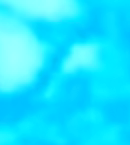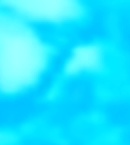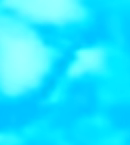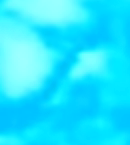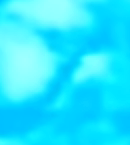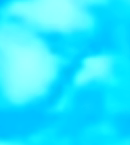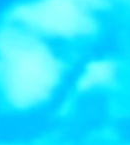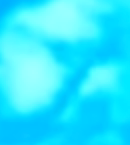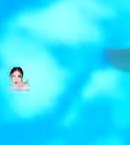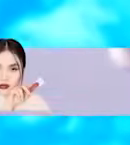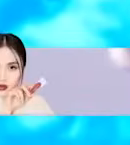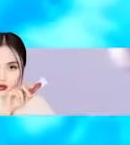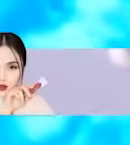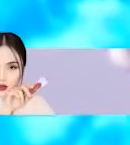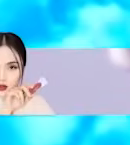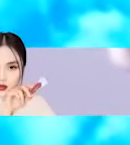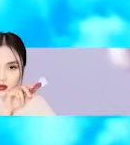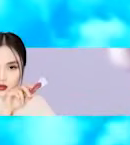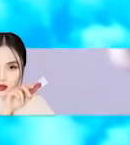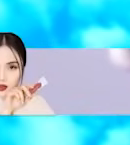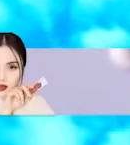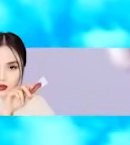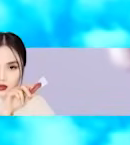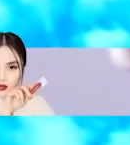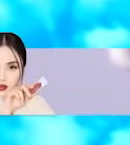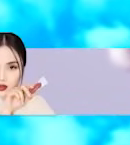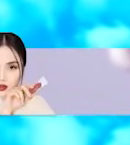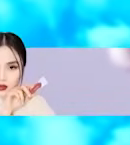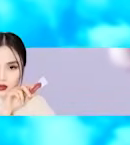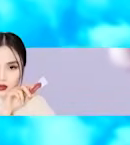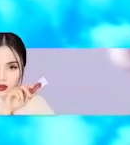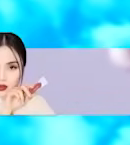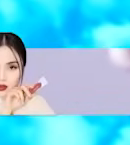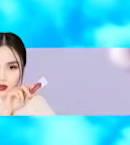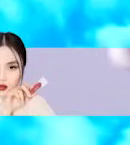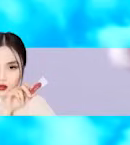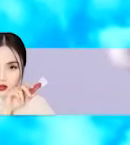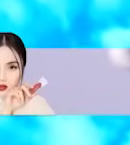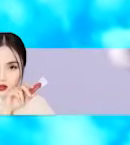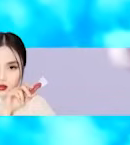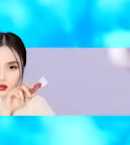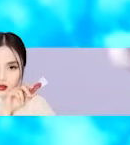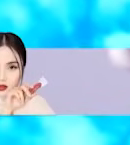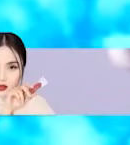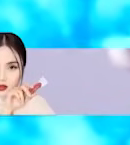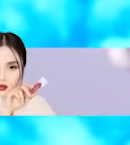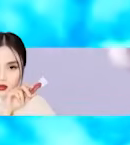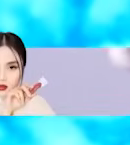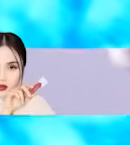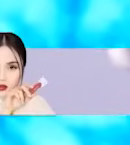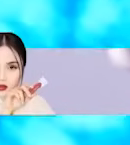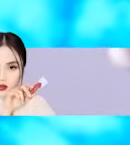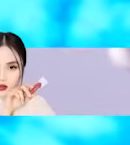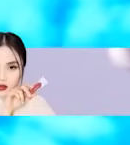Pemirsa, jenazah artis sekaligus politisi Marissa Haque akan dimakamkan siang ini di TPU Tanah Kusir sesuai dengan permintaan almarhumah. Sudah ada